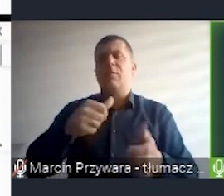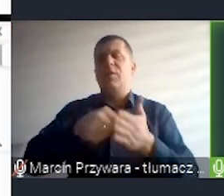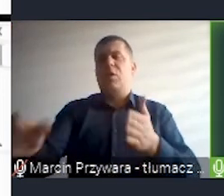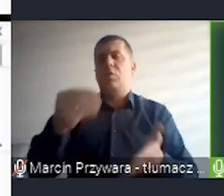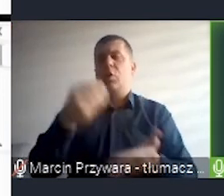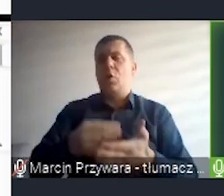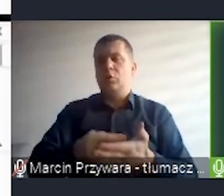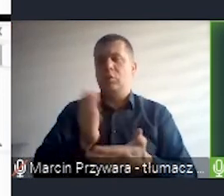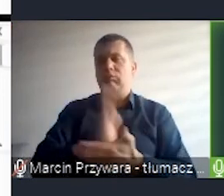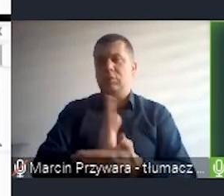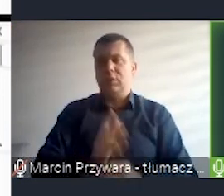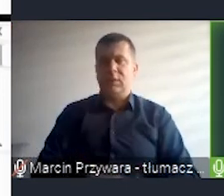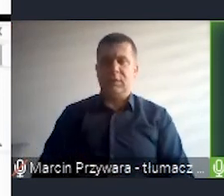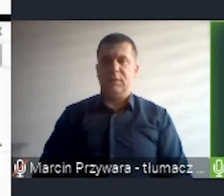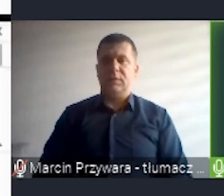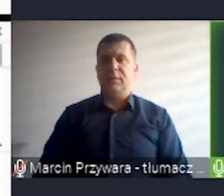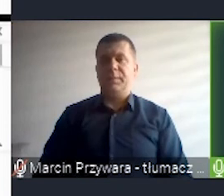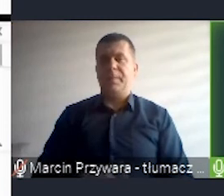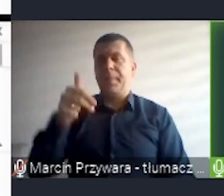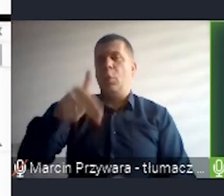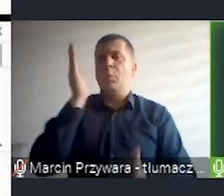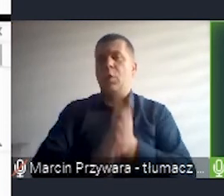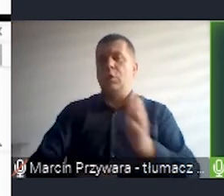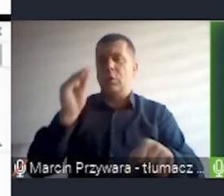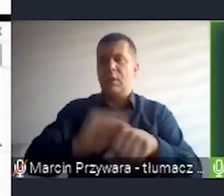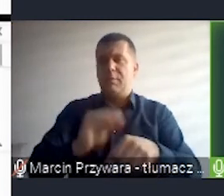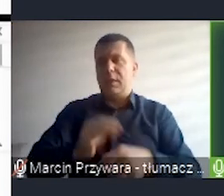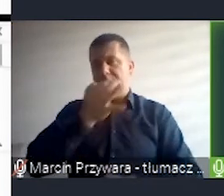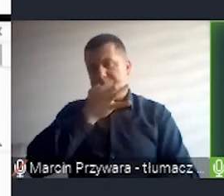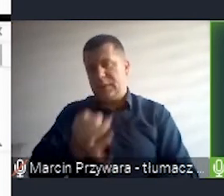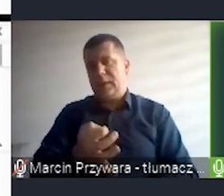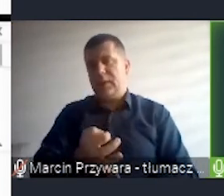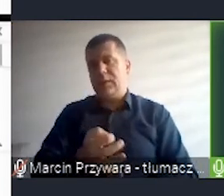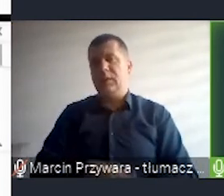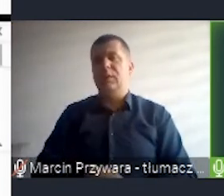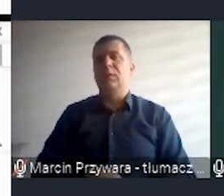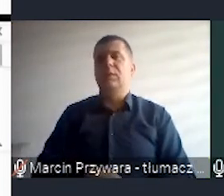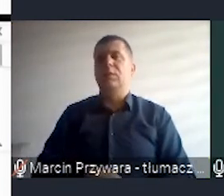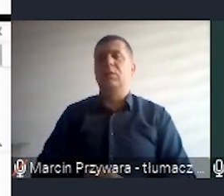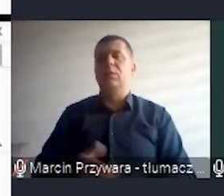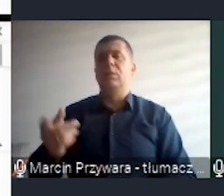pośrednich. W uproszczonych metodach pytania, które zadają kontrolerzy